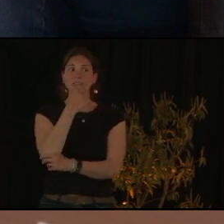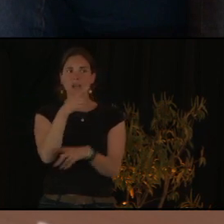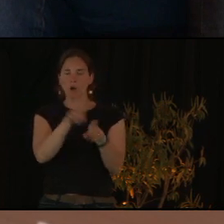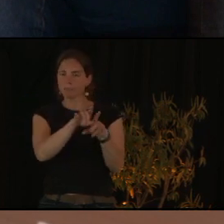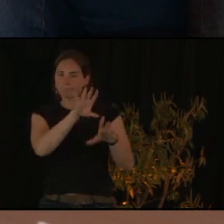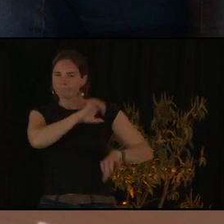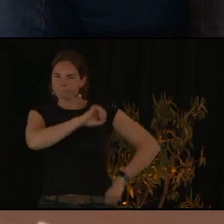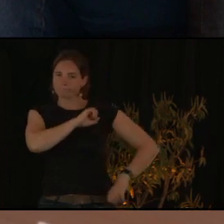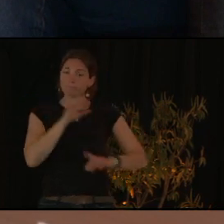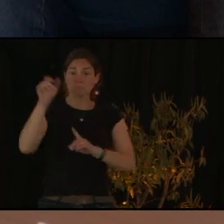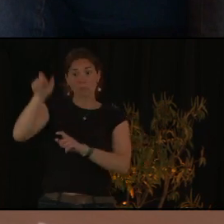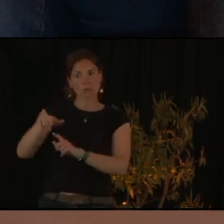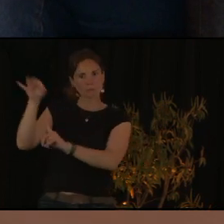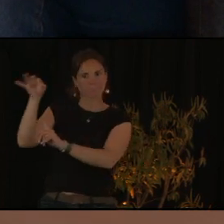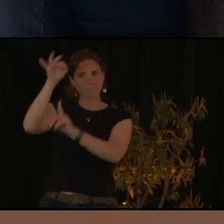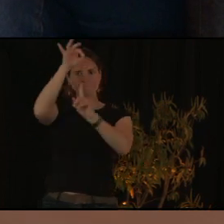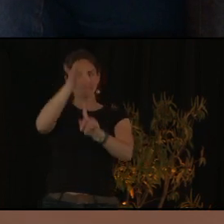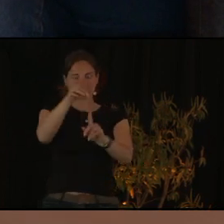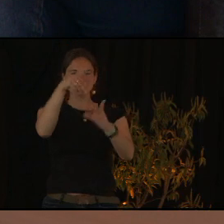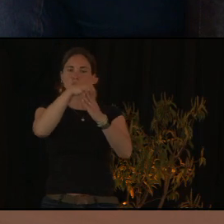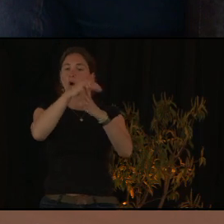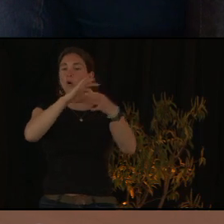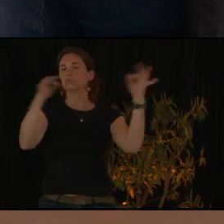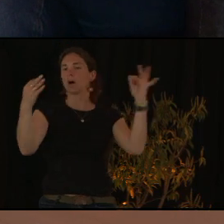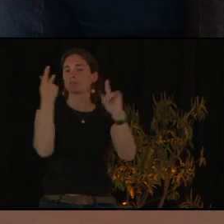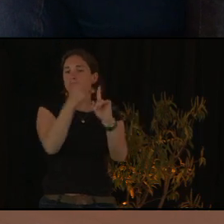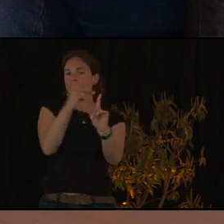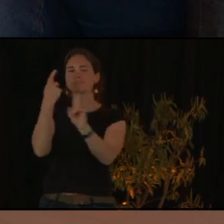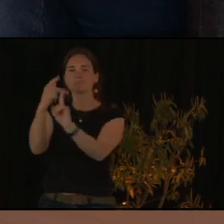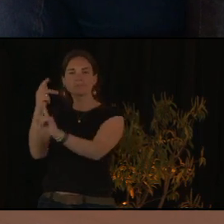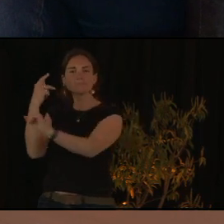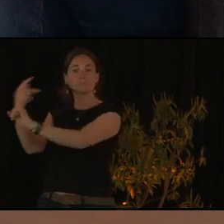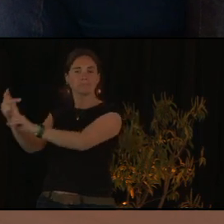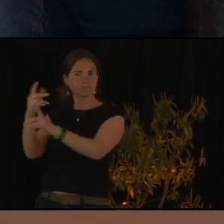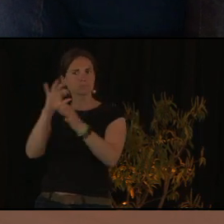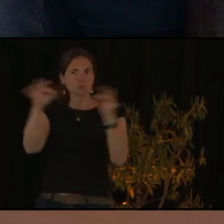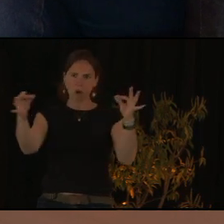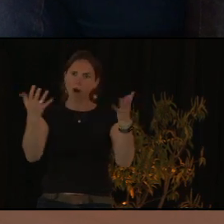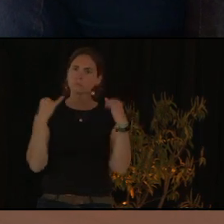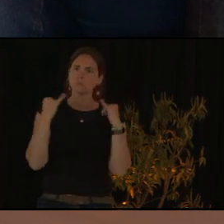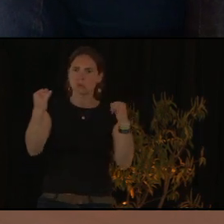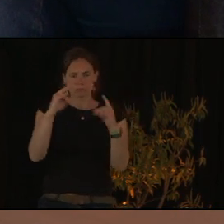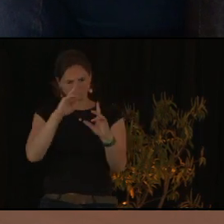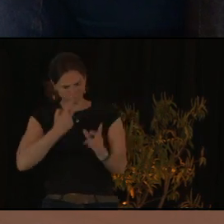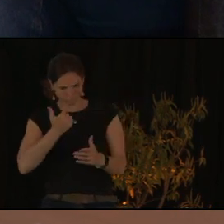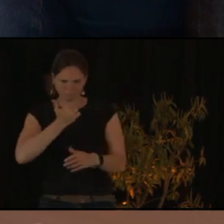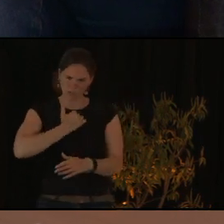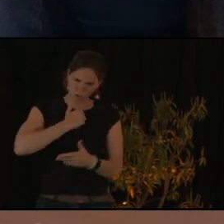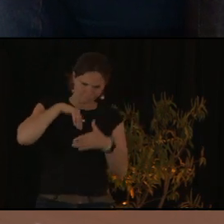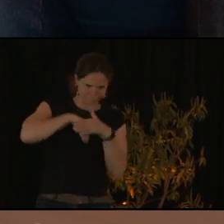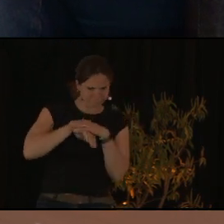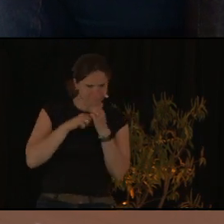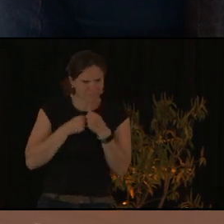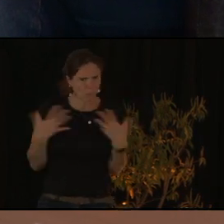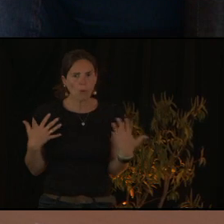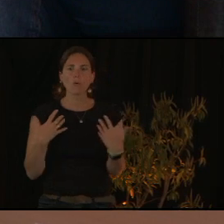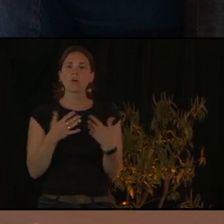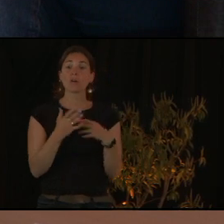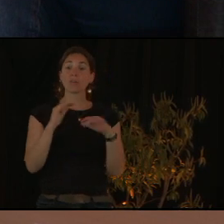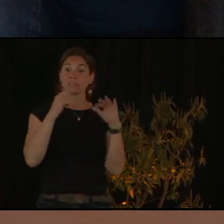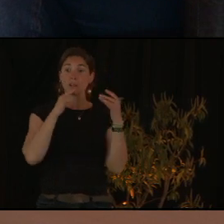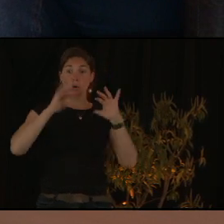avec des personnages, avec des énigmes, on va dire, narratives fortes de intérieur pour chaque personnage, comment